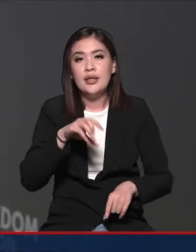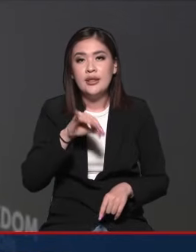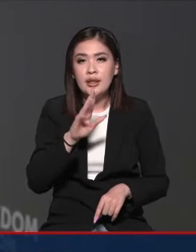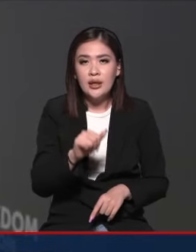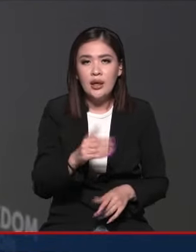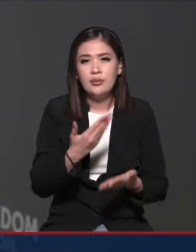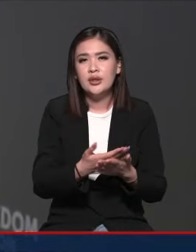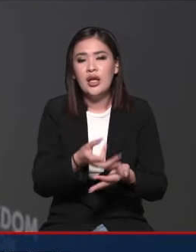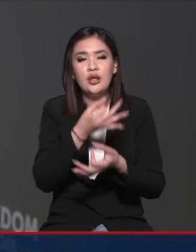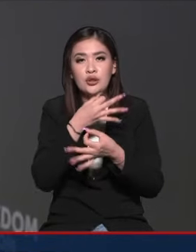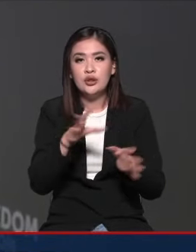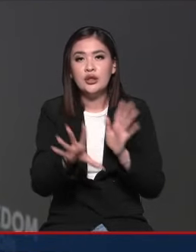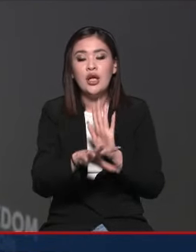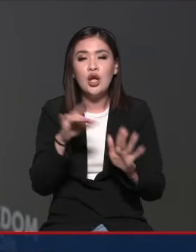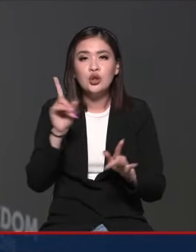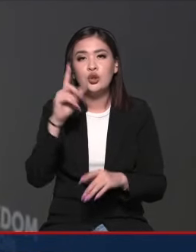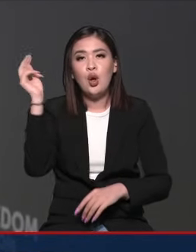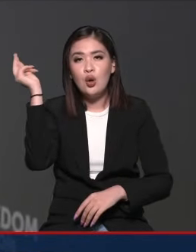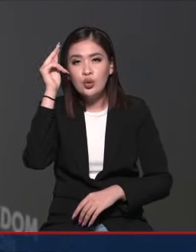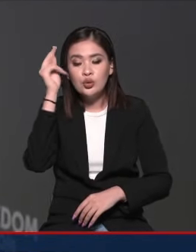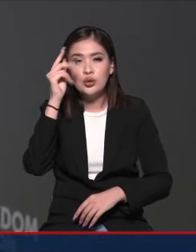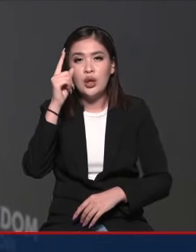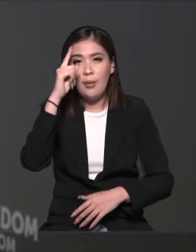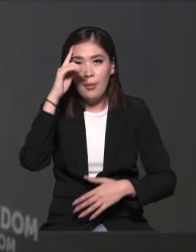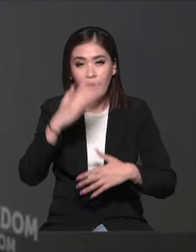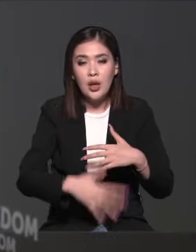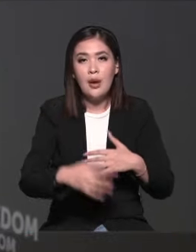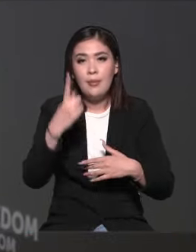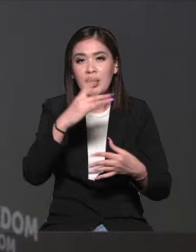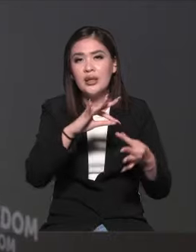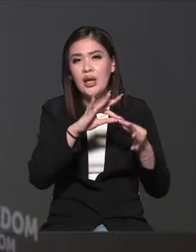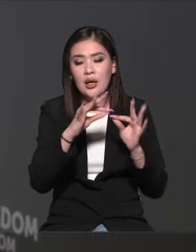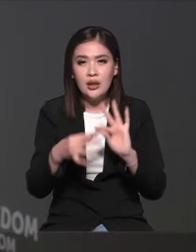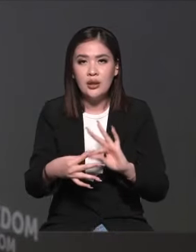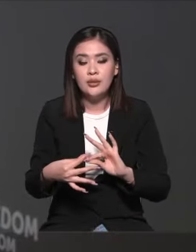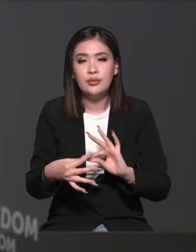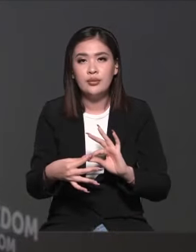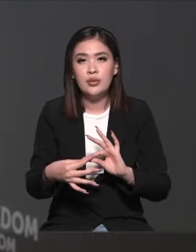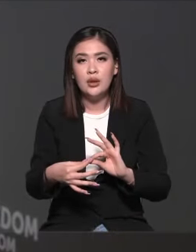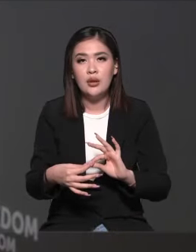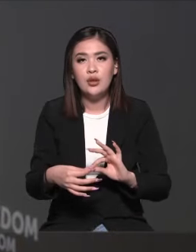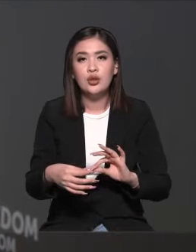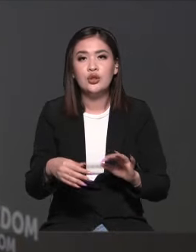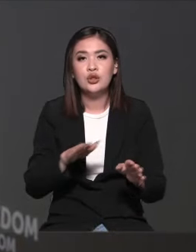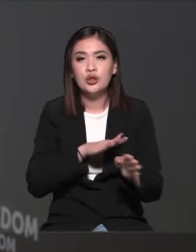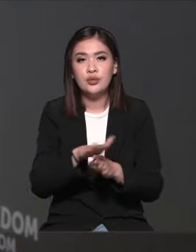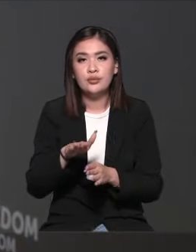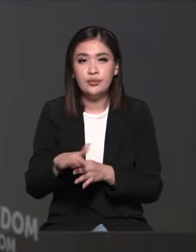не алды, не саралады, соны алып, бір тақырыпты алып, сонымен оның жобасын жасау керек.